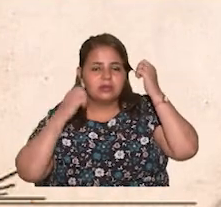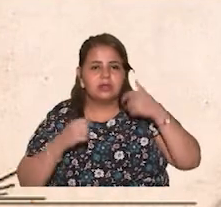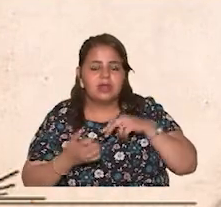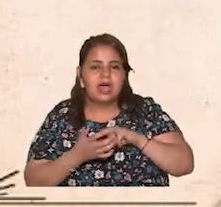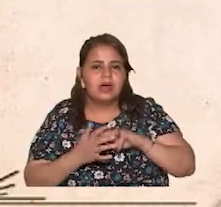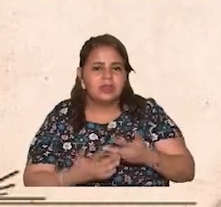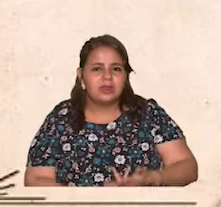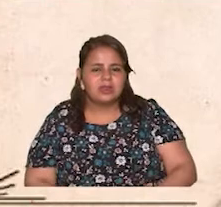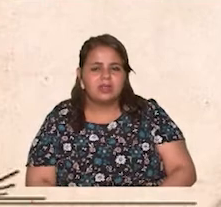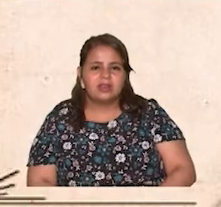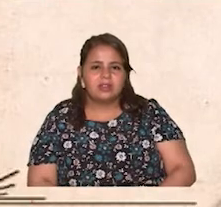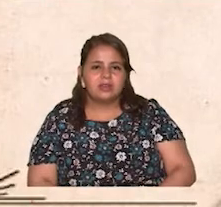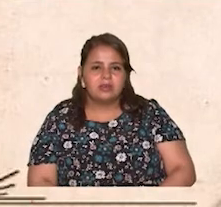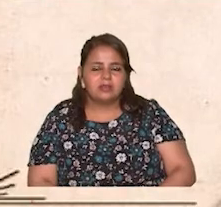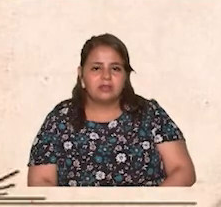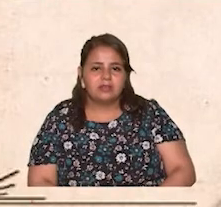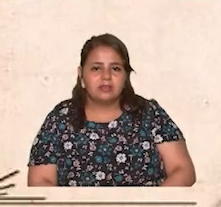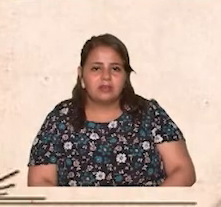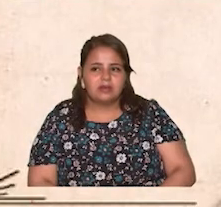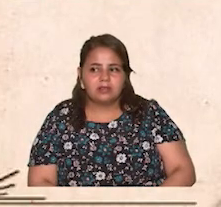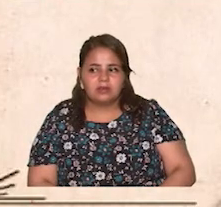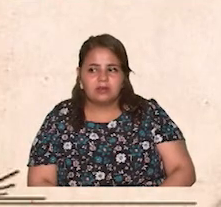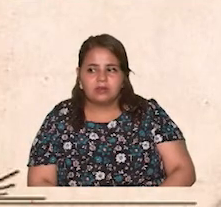أنا، أو بدون مثلا ما أأجل.